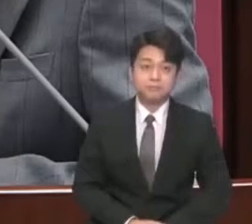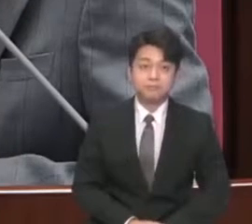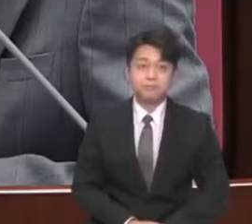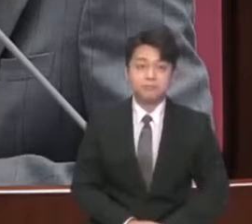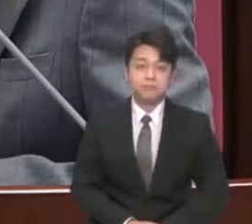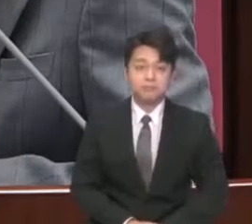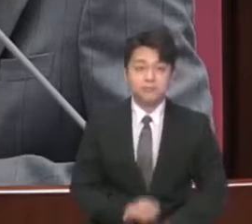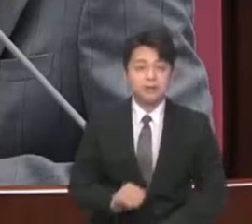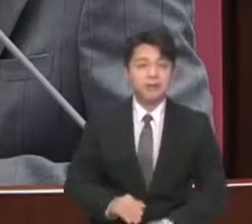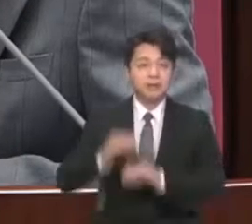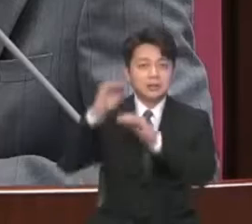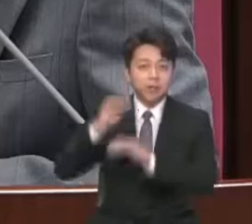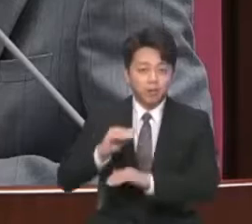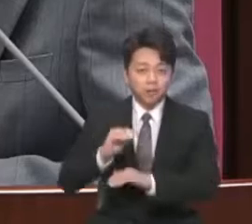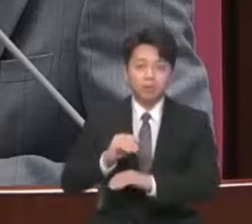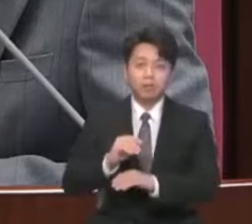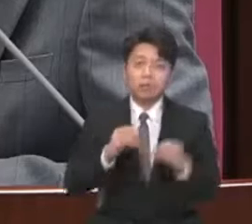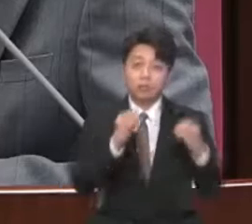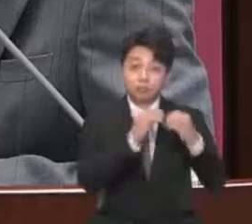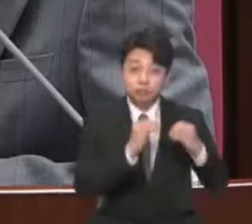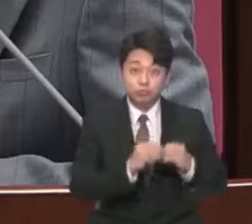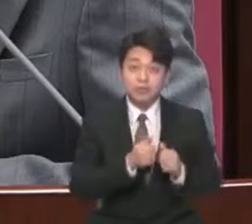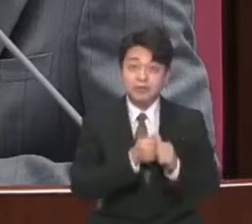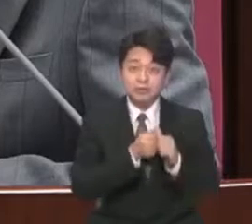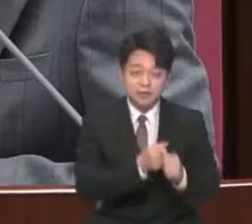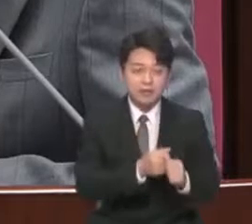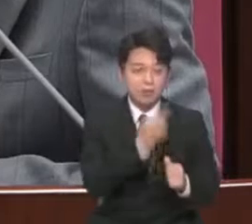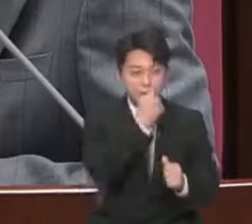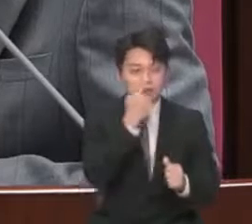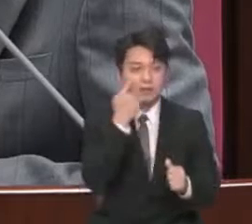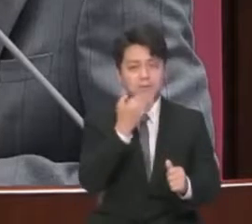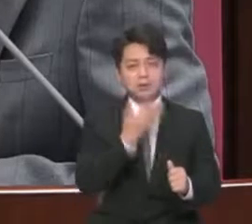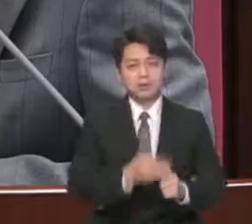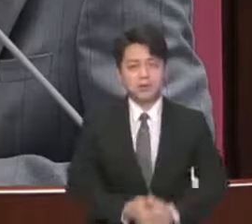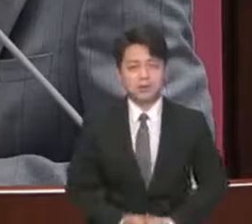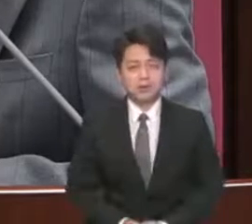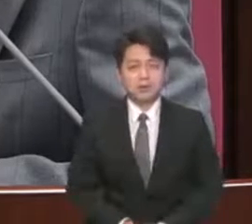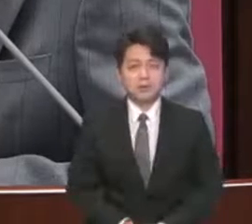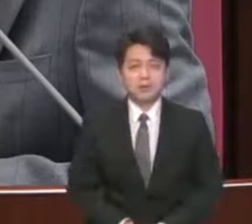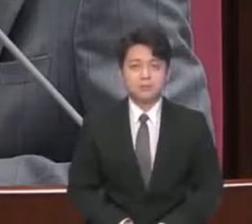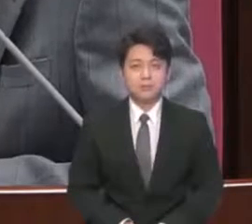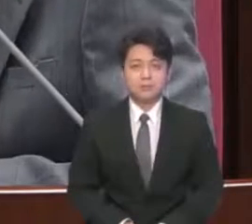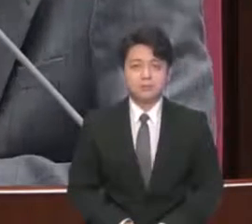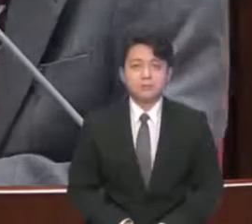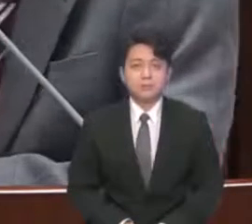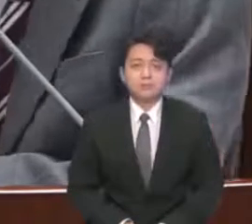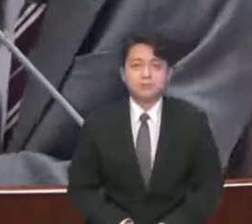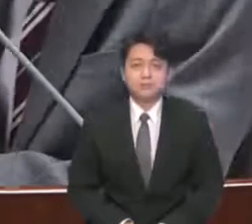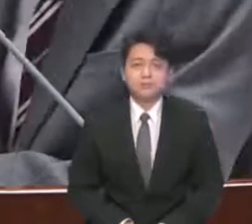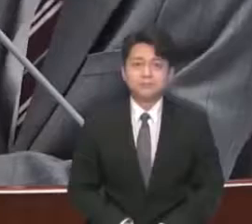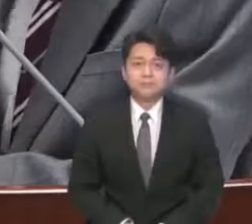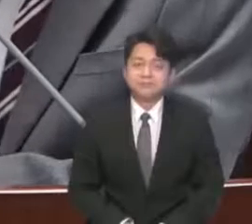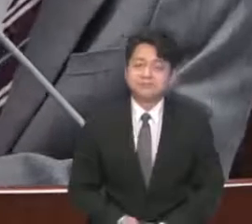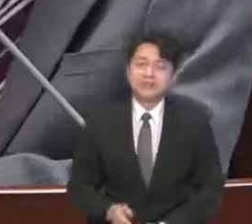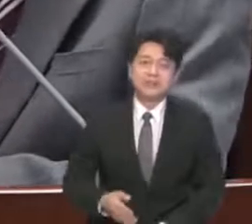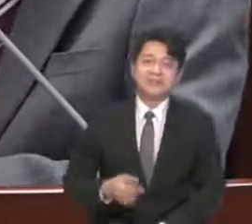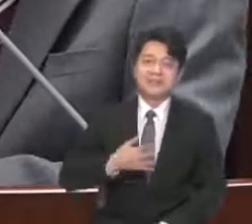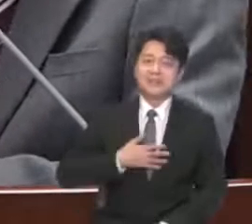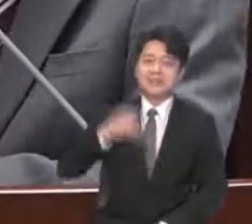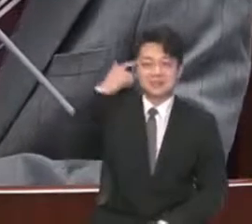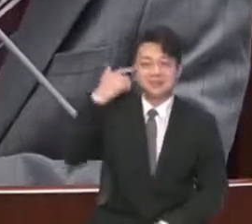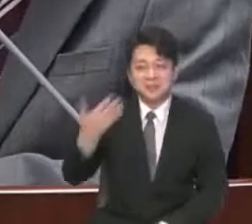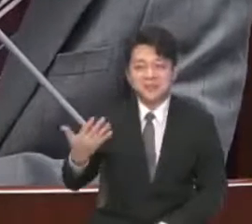나와 있기 때문에 그 문구는 그 문구대로 확인을 하시면 될 것이라고 생각합니다. 자꾸 동문서답을 하시는데. 아니,